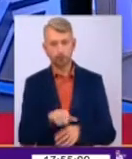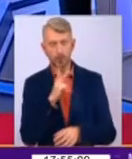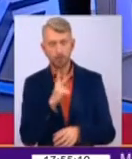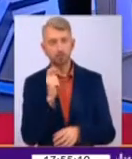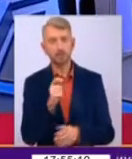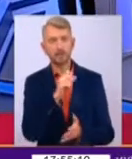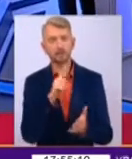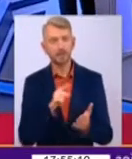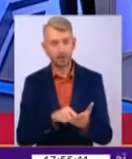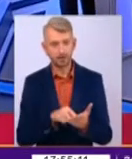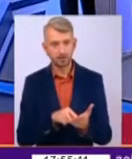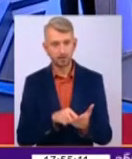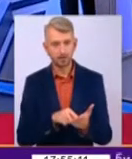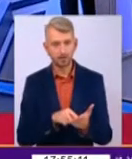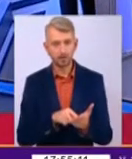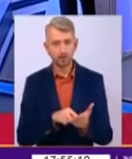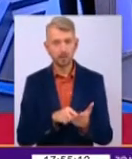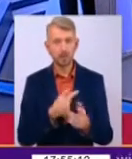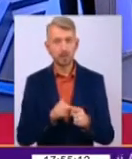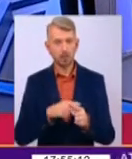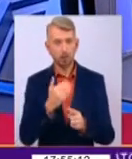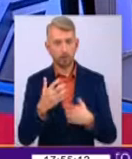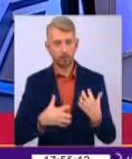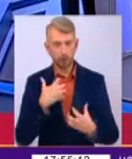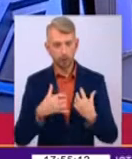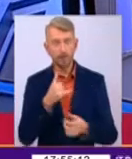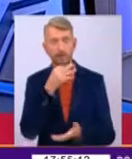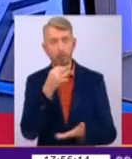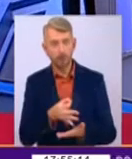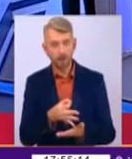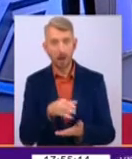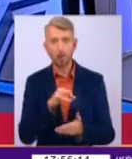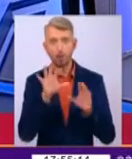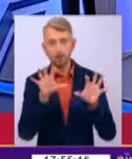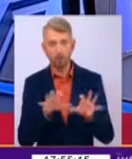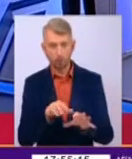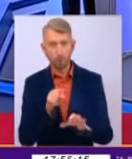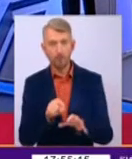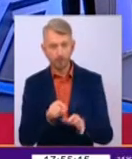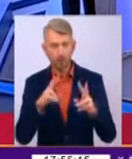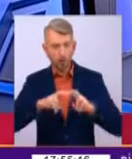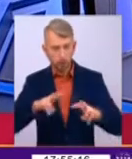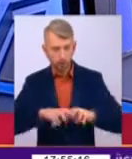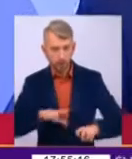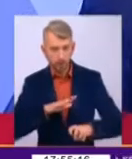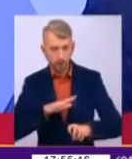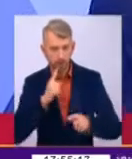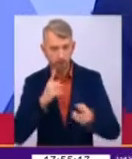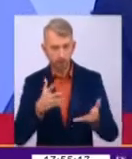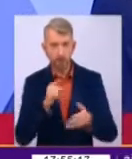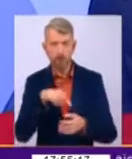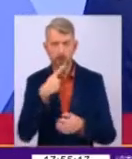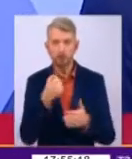задає питання, бо його це хвилює, і відповідає, що якби по закону він же розбирався в цьому, вочевидь, і каже,